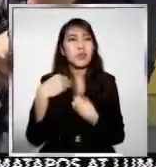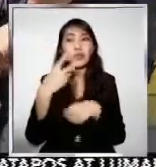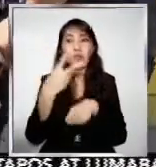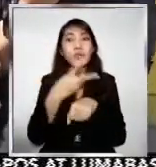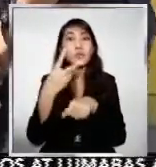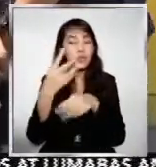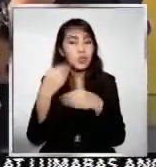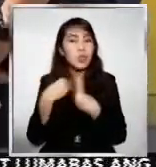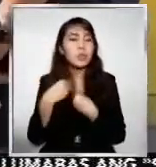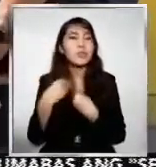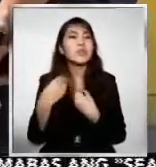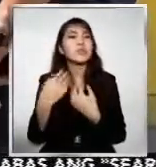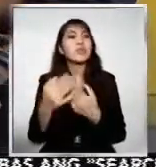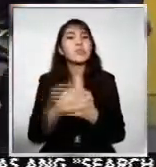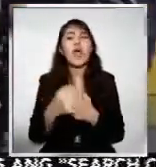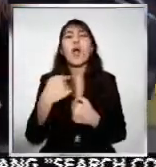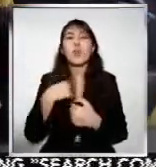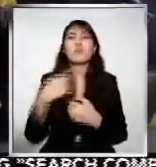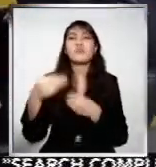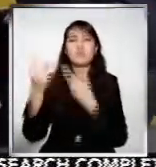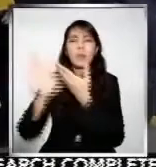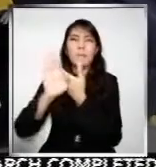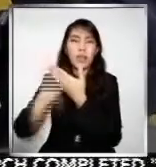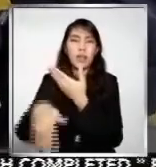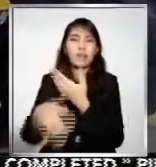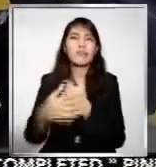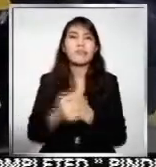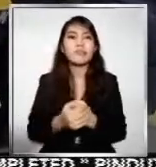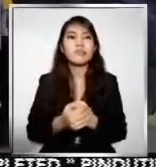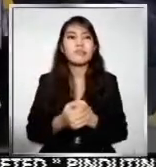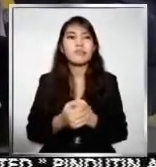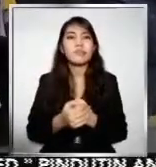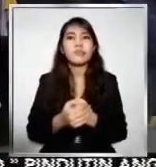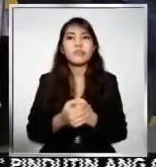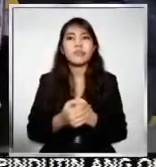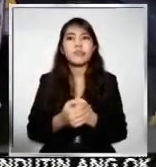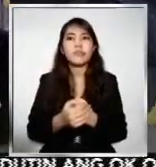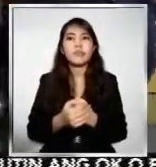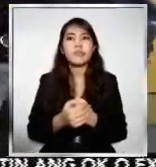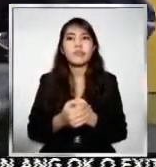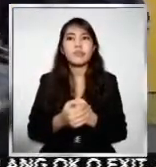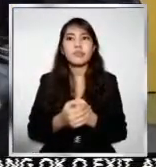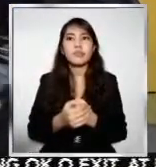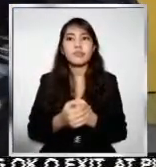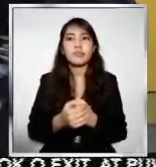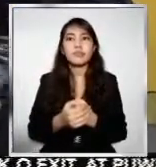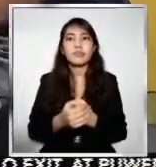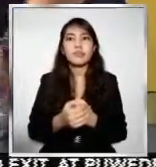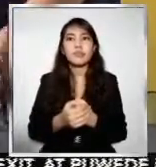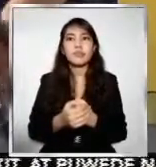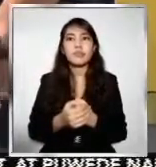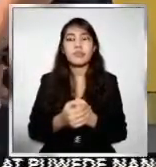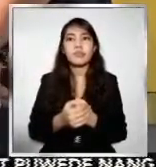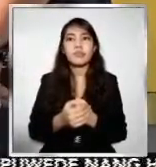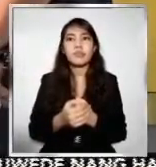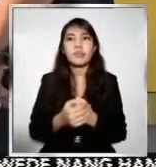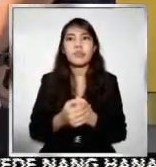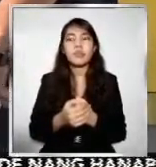kasi ako eh. Okay. Eh, noonang dumating yung isa. Okay. Sinanggap, pero hindi ko naman